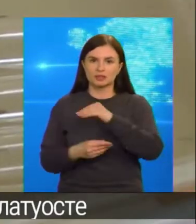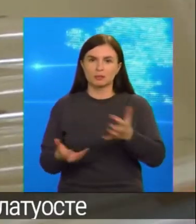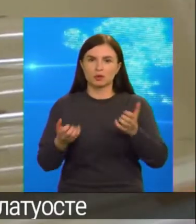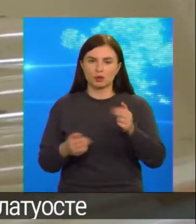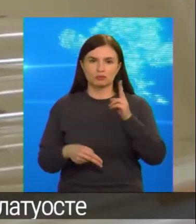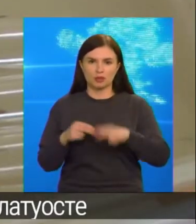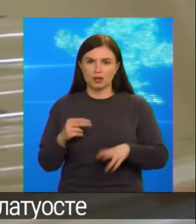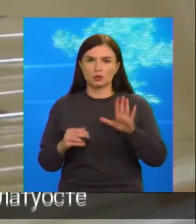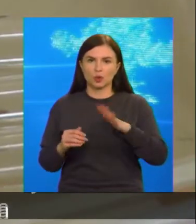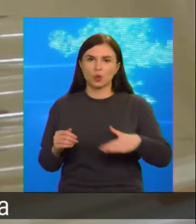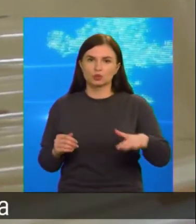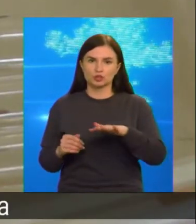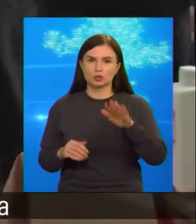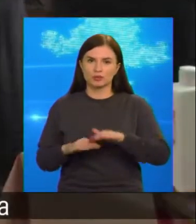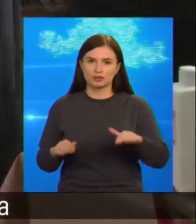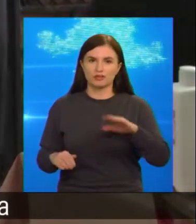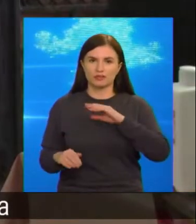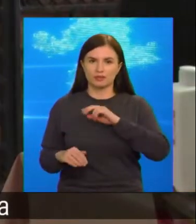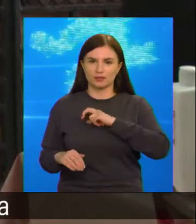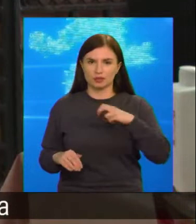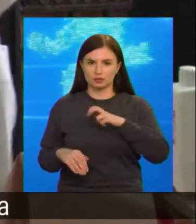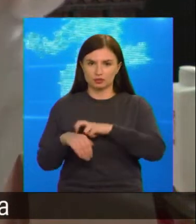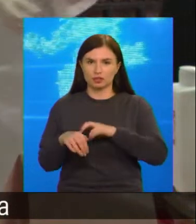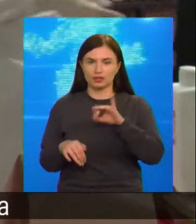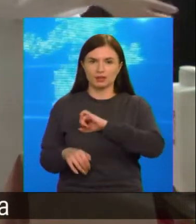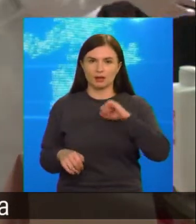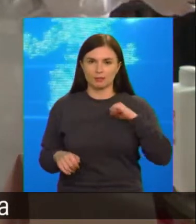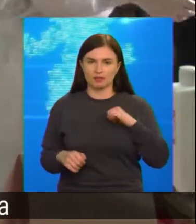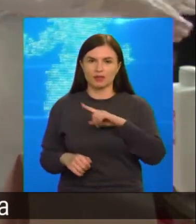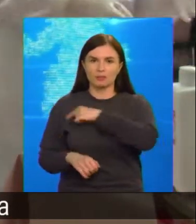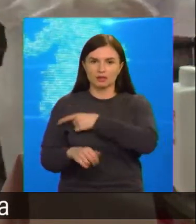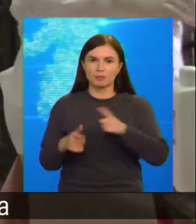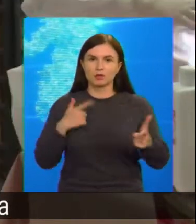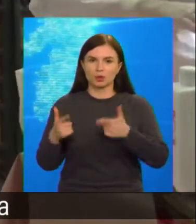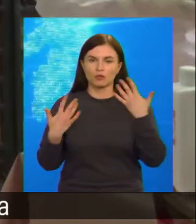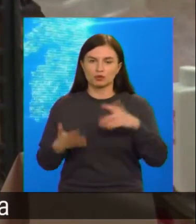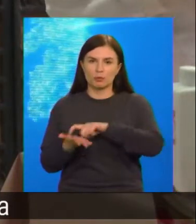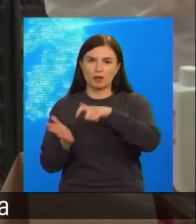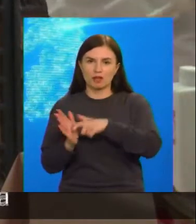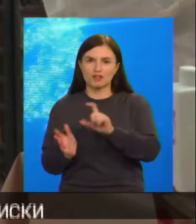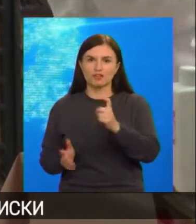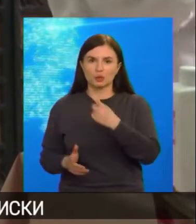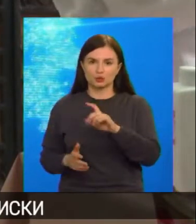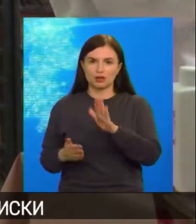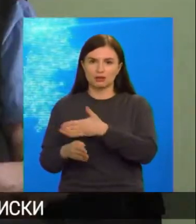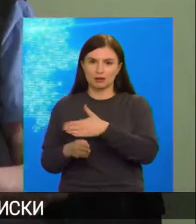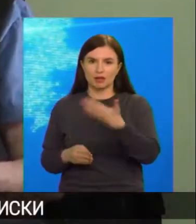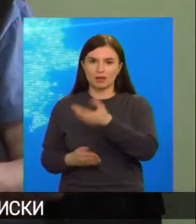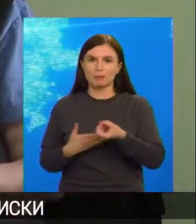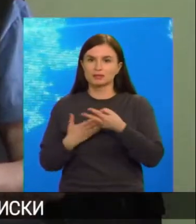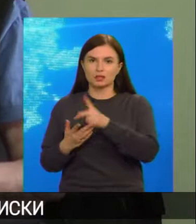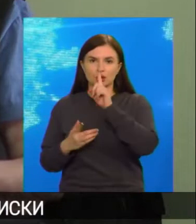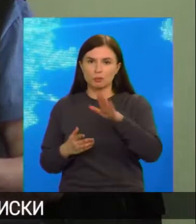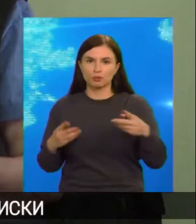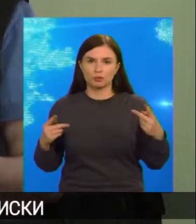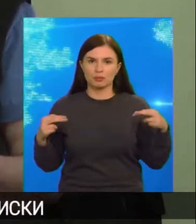Остаются только участковые педиатры и терапевты. Для экстренных больных медсанчасть подготовила палаты в хирургическом отделении. Их пациенты не будут